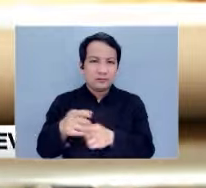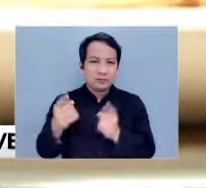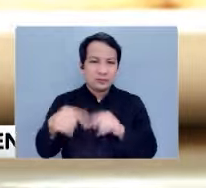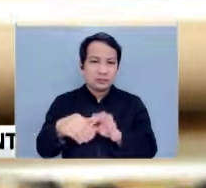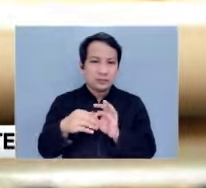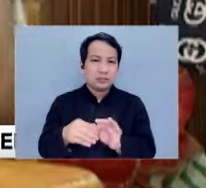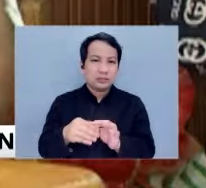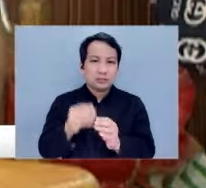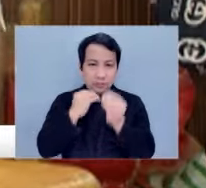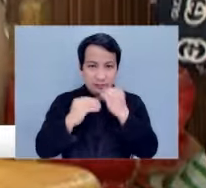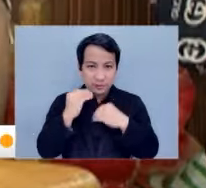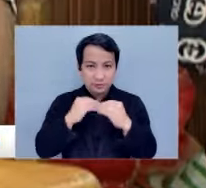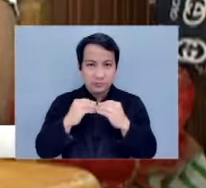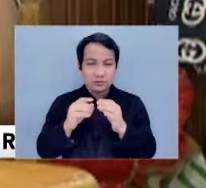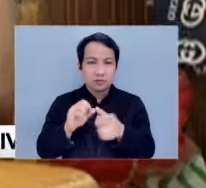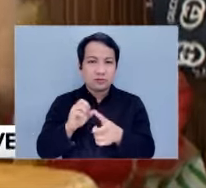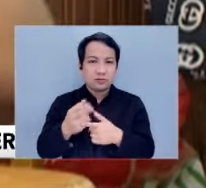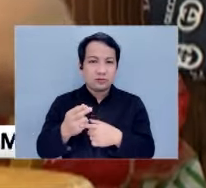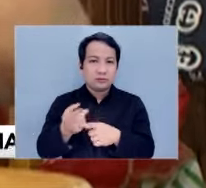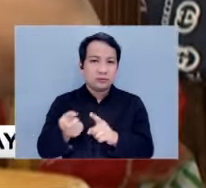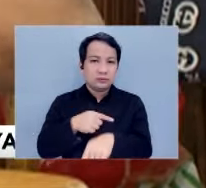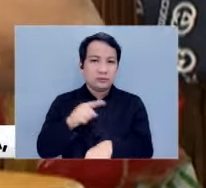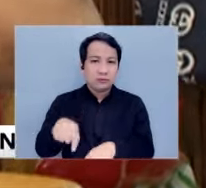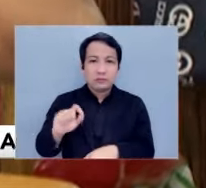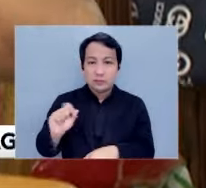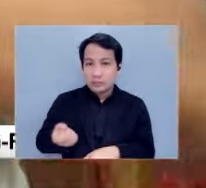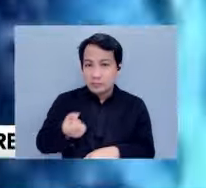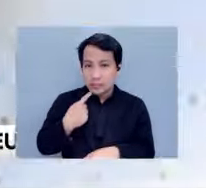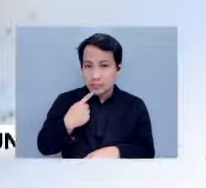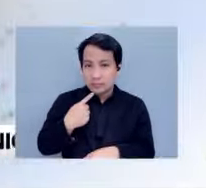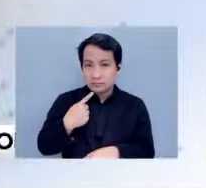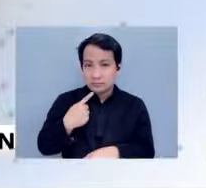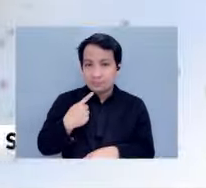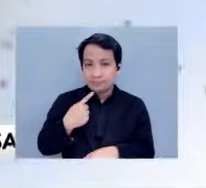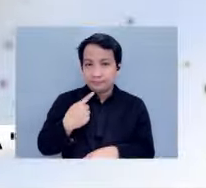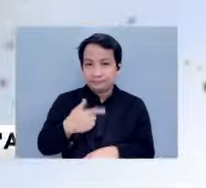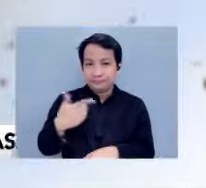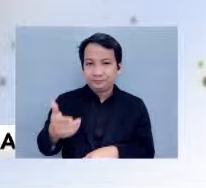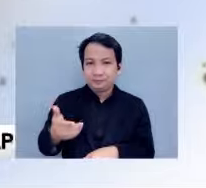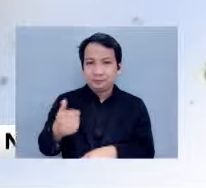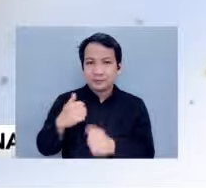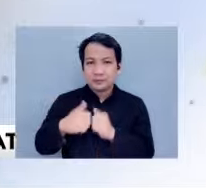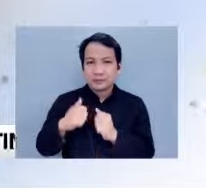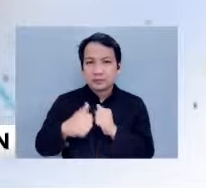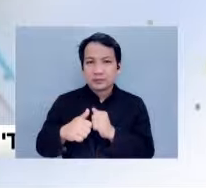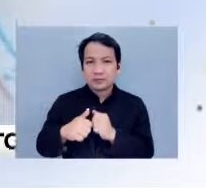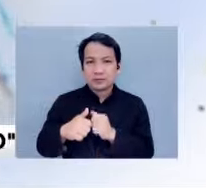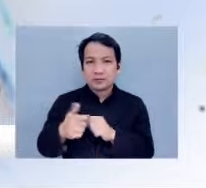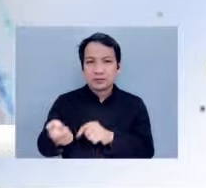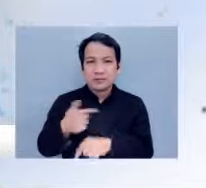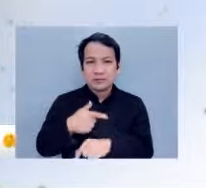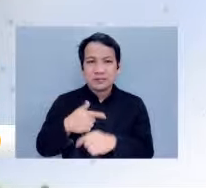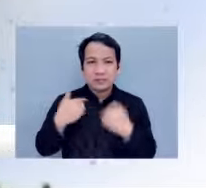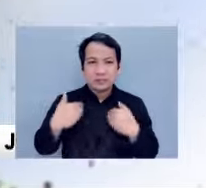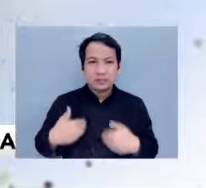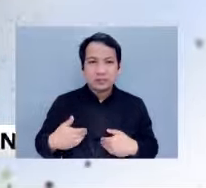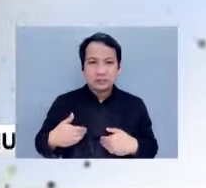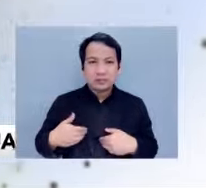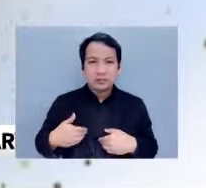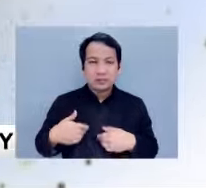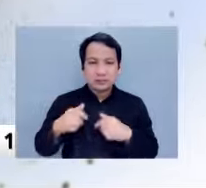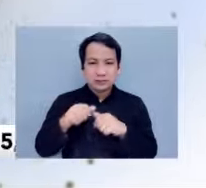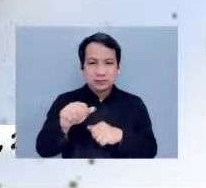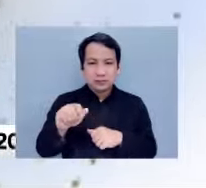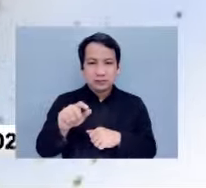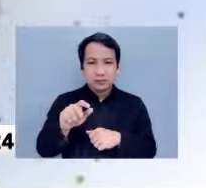pagkain o kaya naman ay mula sa mga iniinom na gamot. Kapag tayo ina-allergy, ibig sabihin ay gumagawa ang ating immune system ng mga antibodies kahit wala